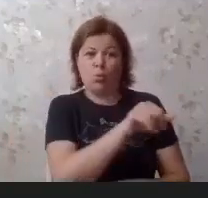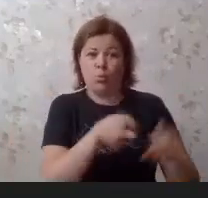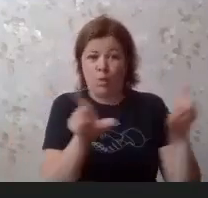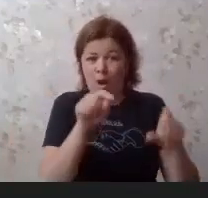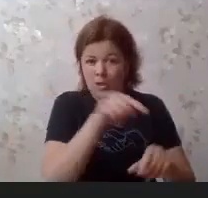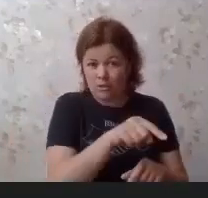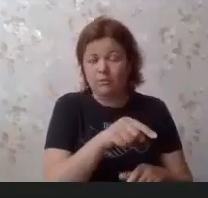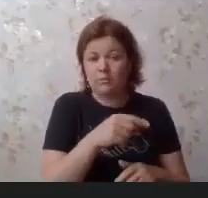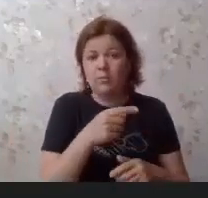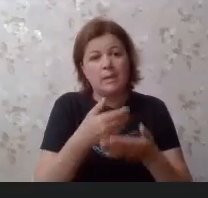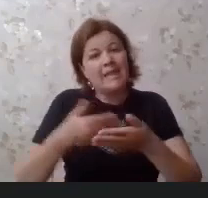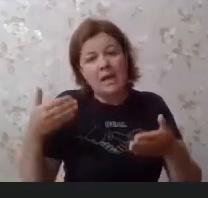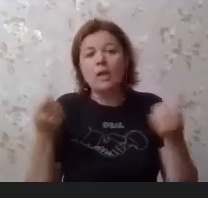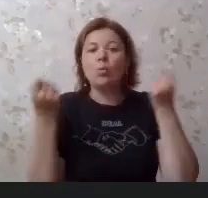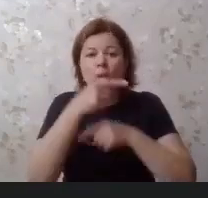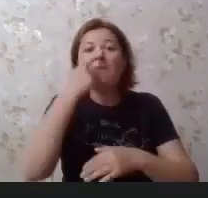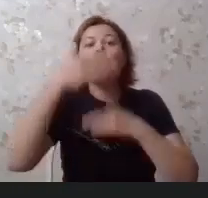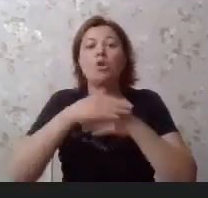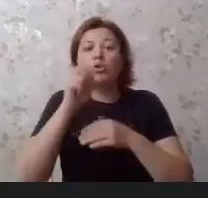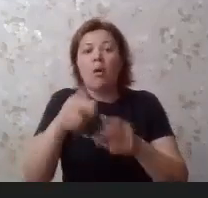идти, ехать или, ну, соответственно, уже